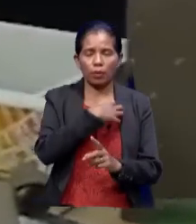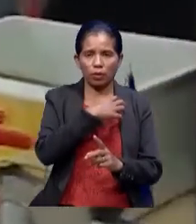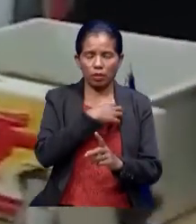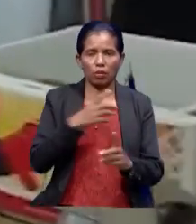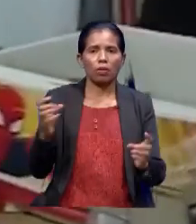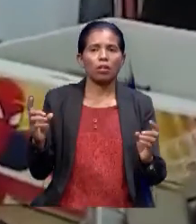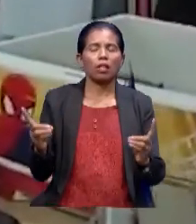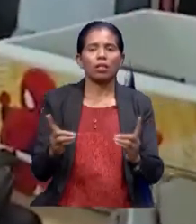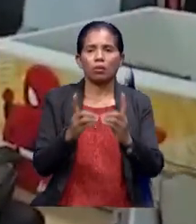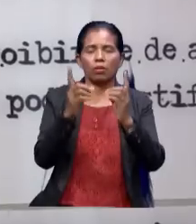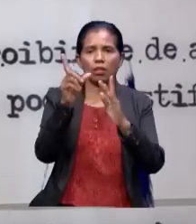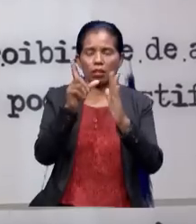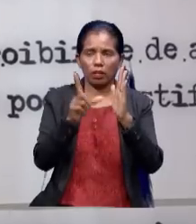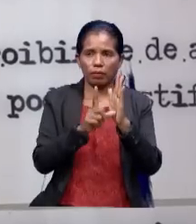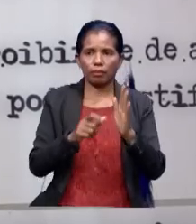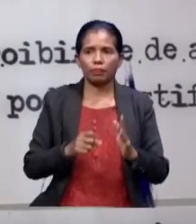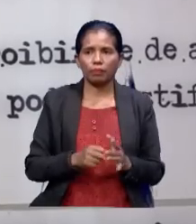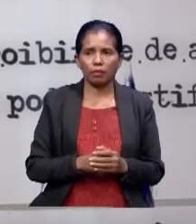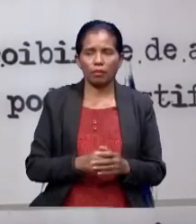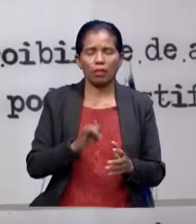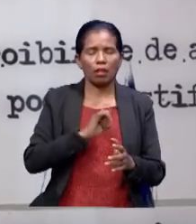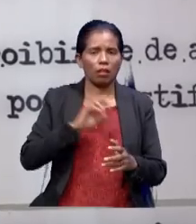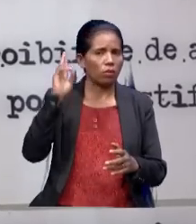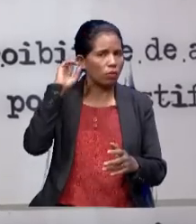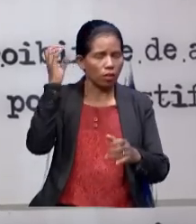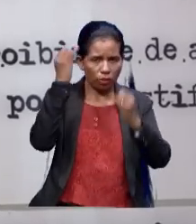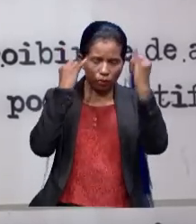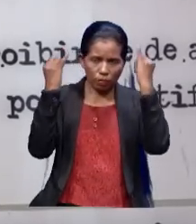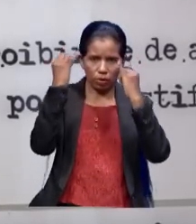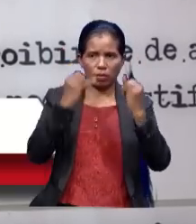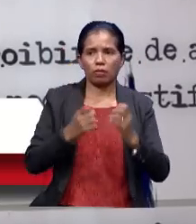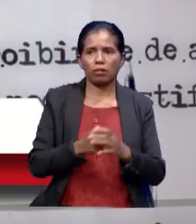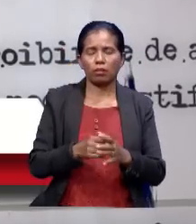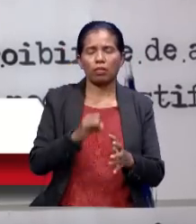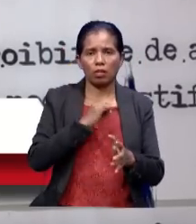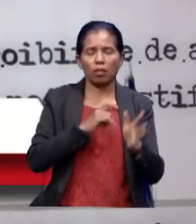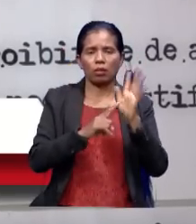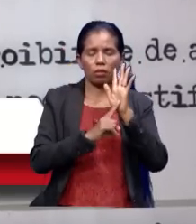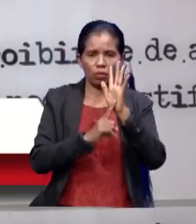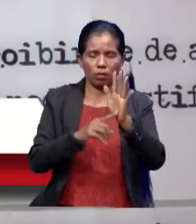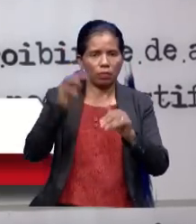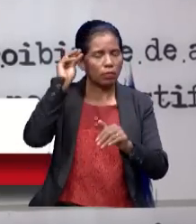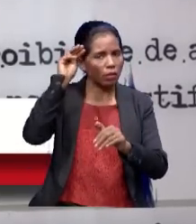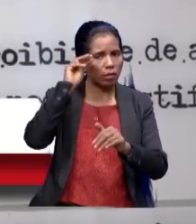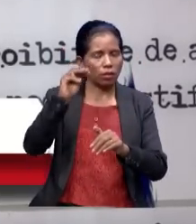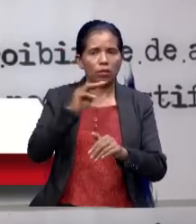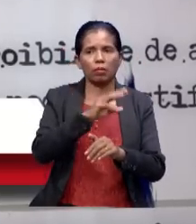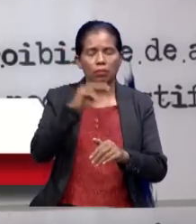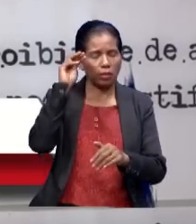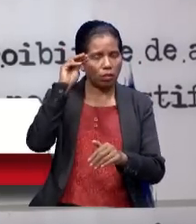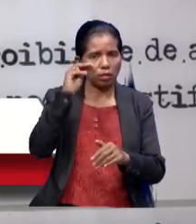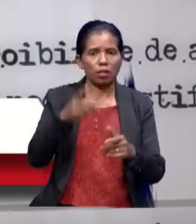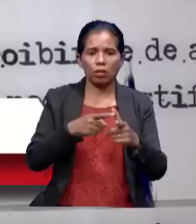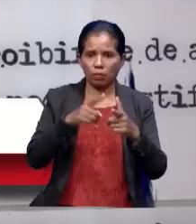Falilei. Nebe hau enrona informação da Nedunia e hau informa bai a ministério e depois hau